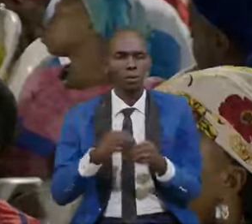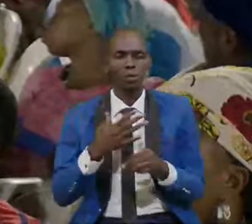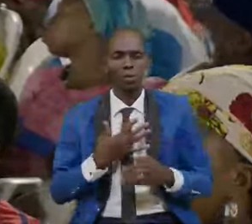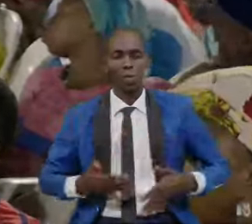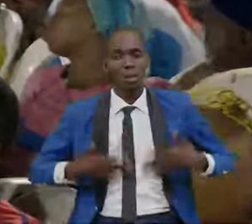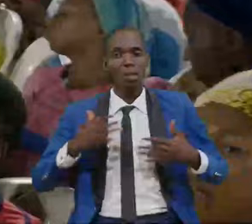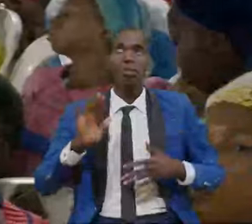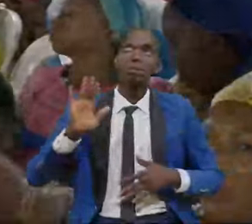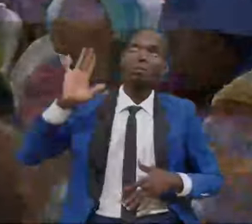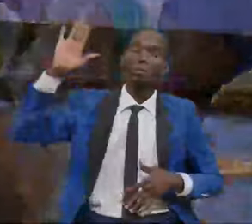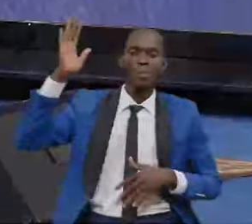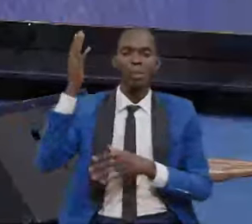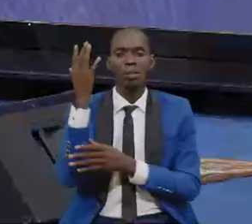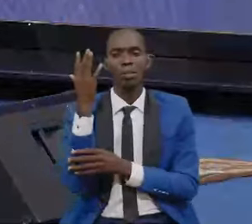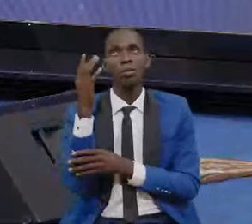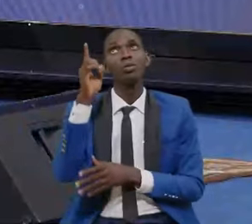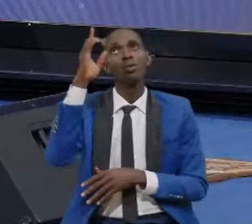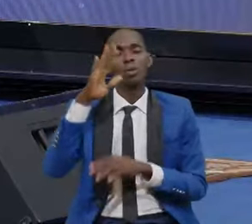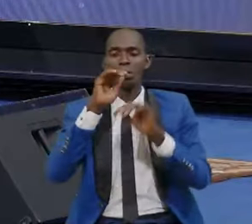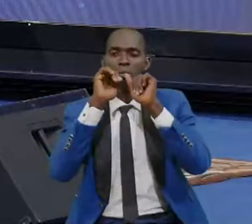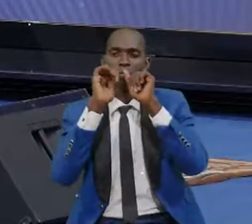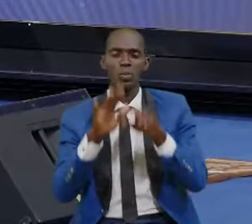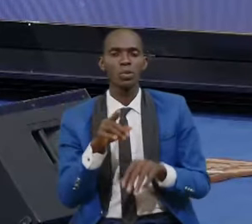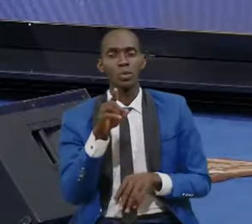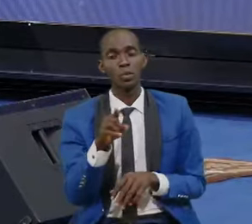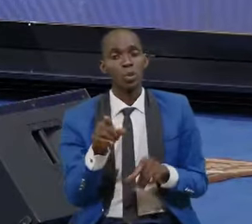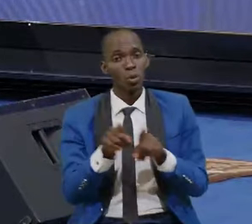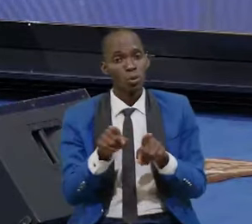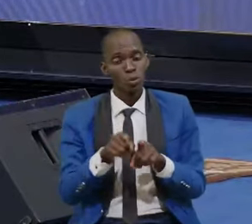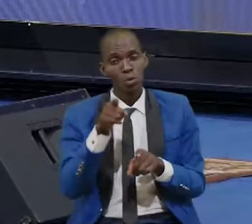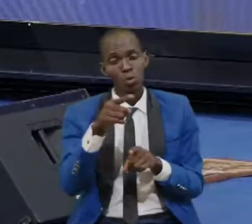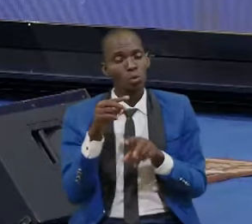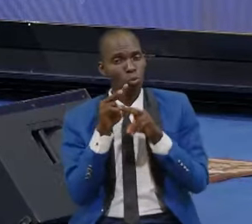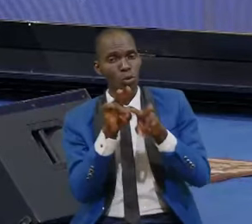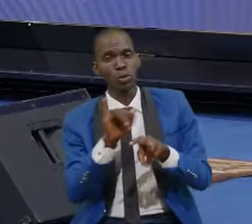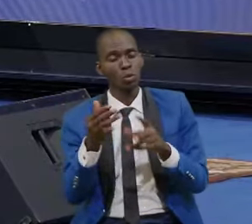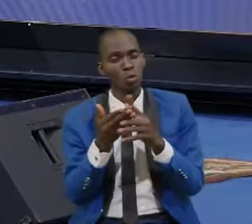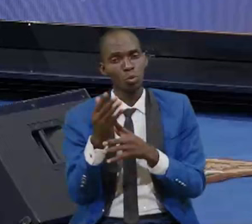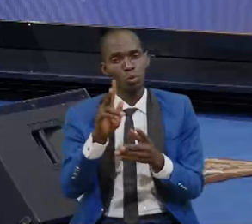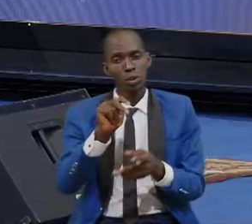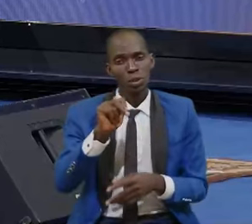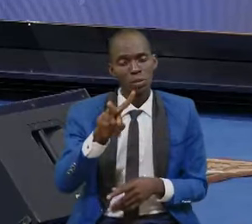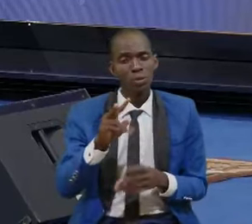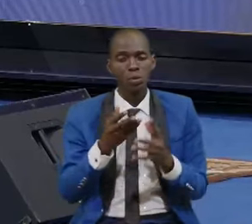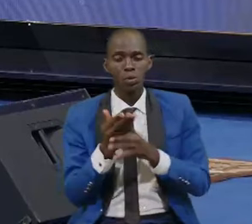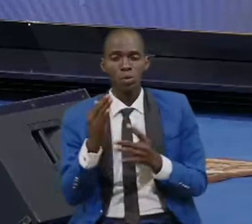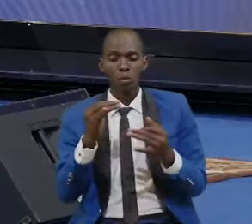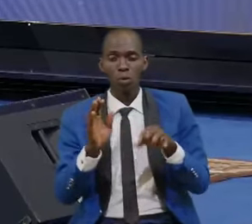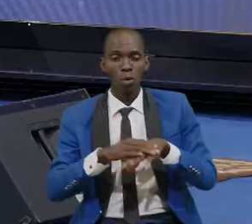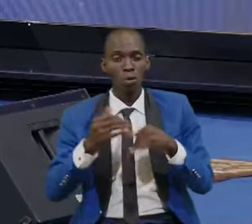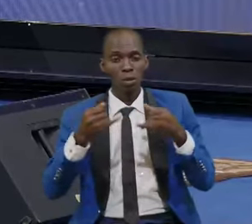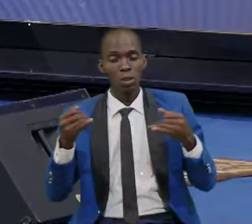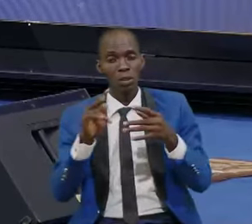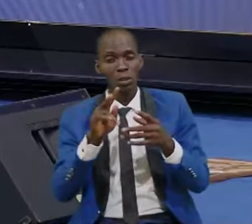Lève ta main alors, que Dieu te bénisse là-bas. Et en ligne, faites la même chose. Parce qu'aujourd'hui, tu es libéré